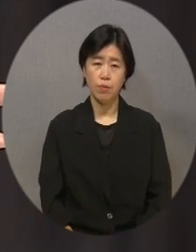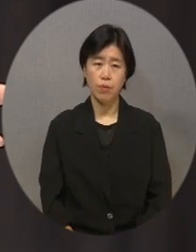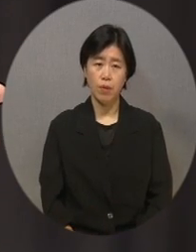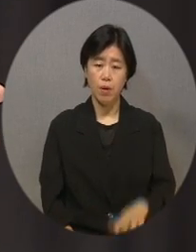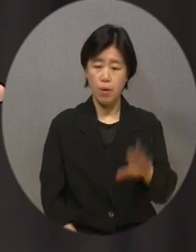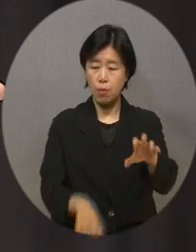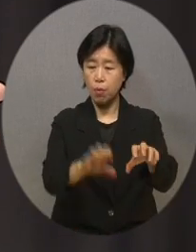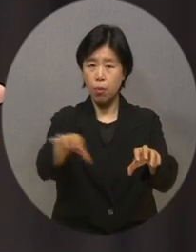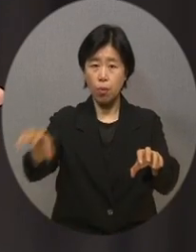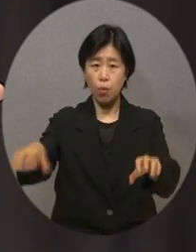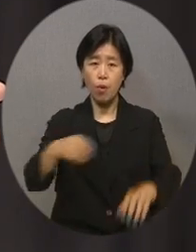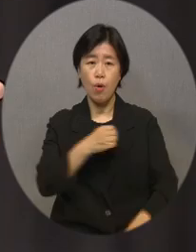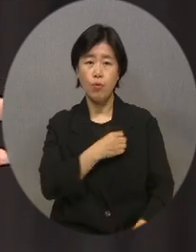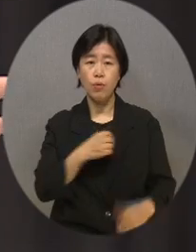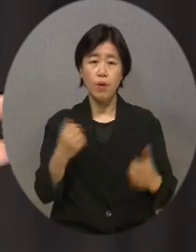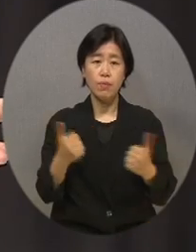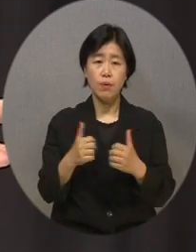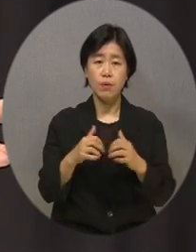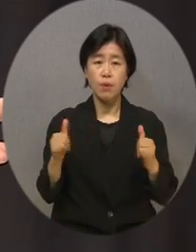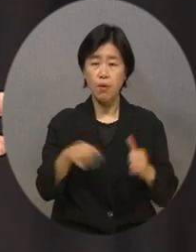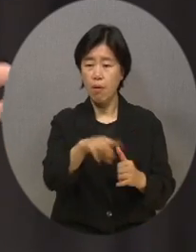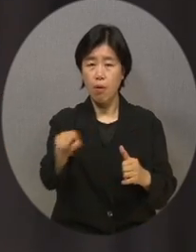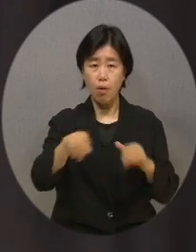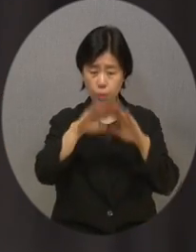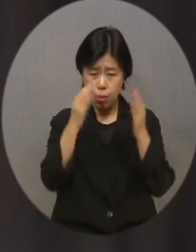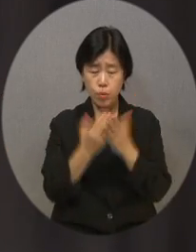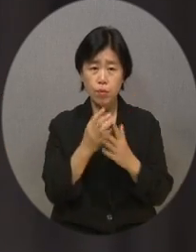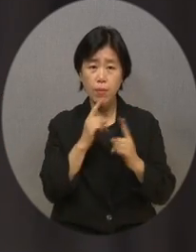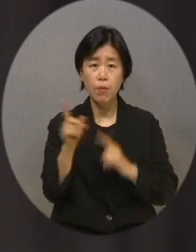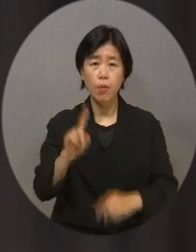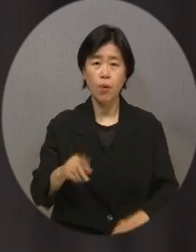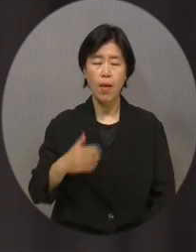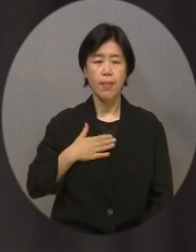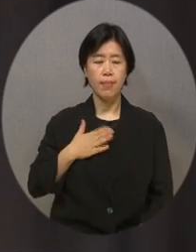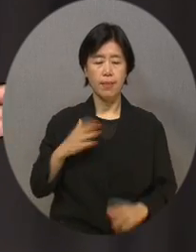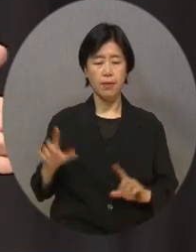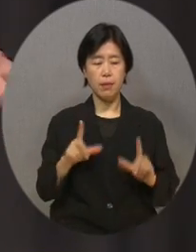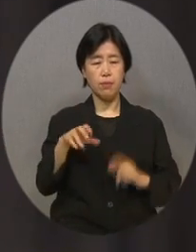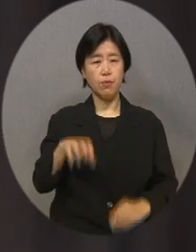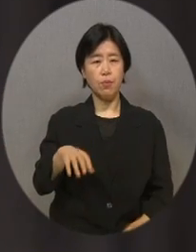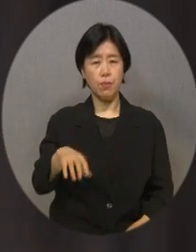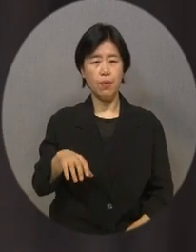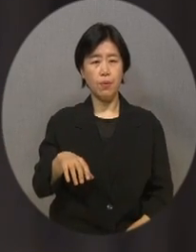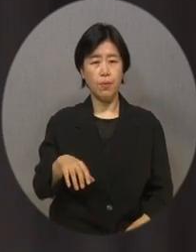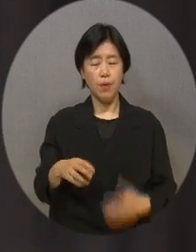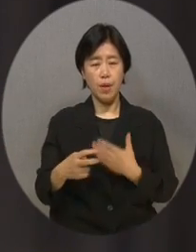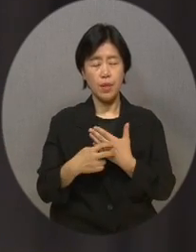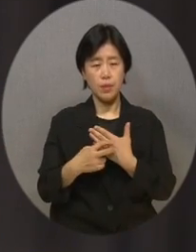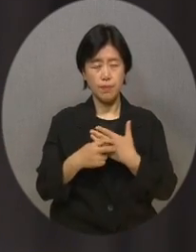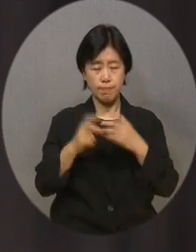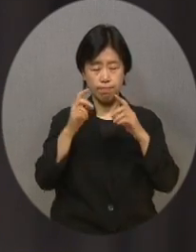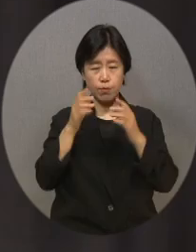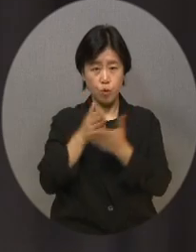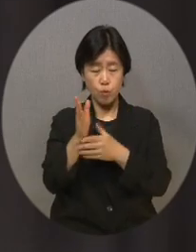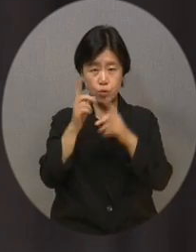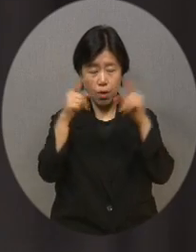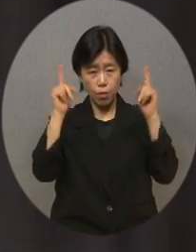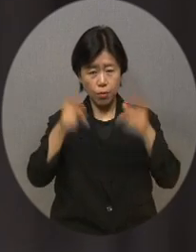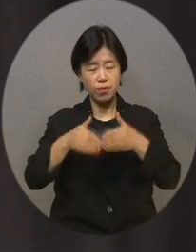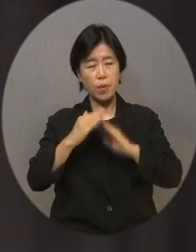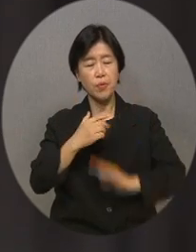지역구에 싹 공공의대 의대 세우겠다는 거예요. 사실 이게 의사 아까 제가 말씀드린 대로 의사 수를